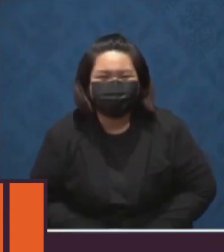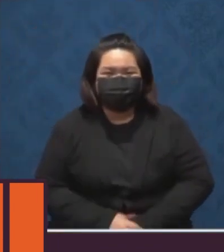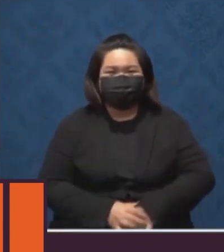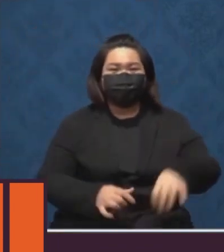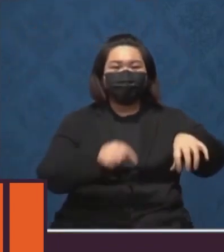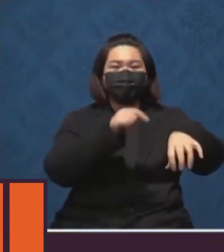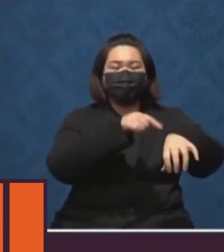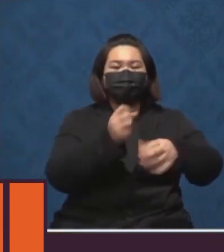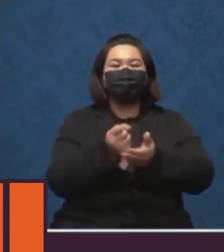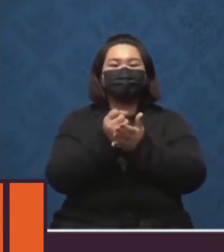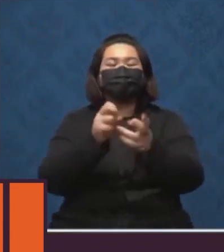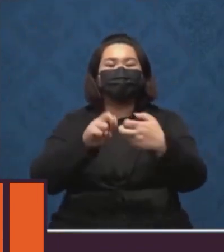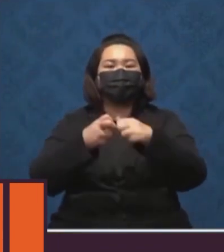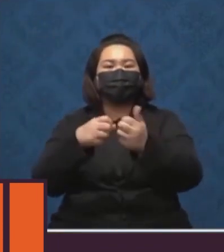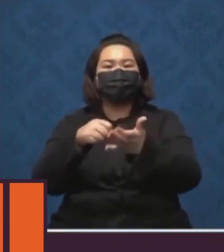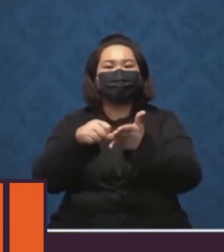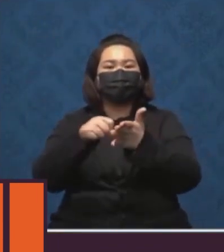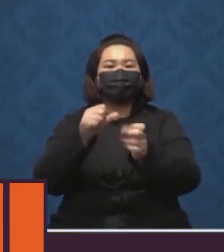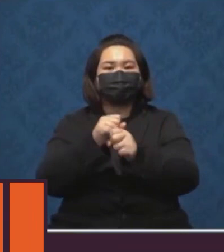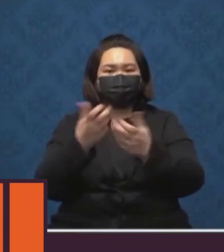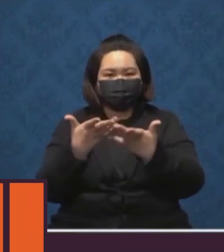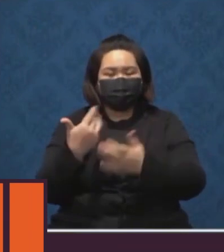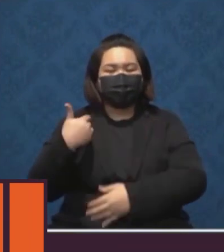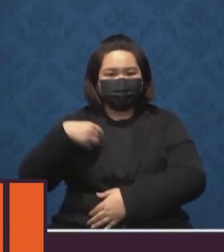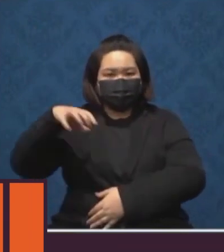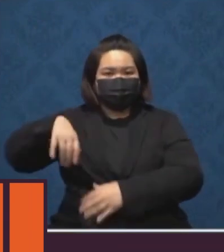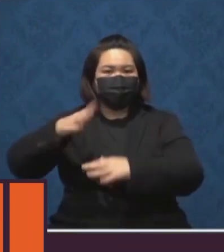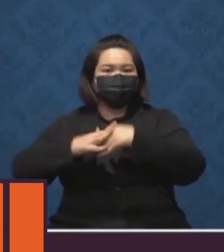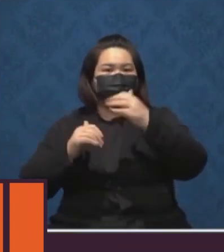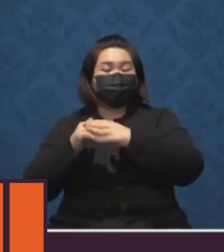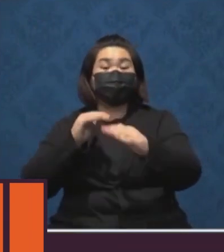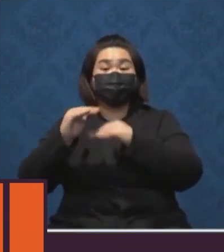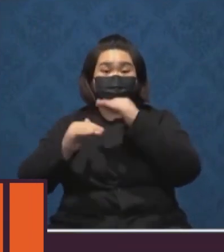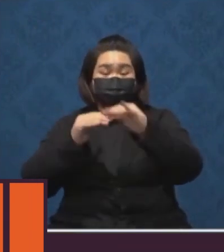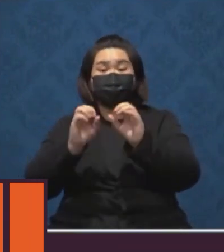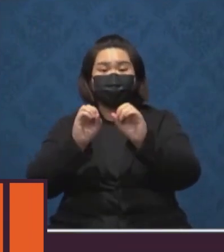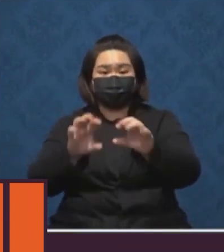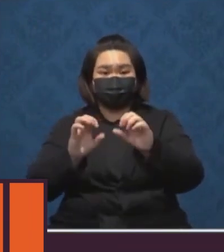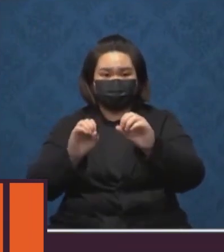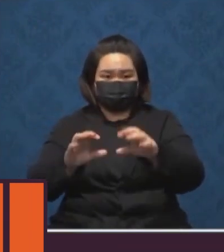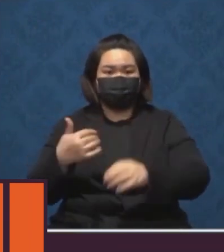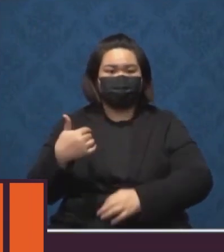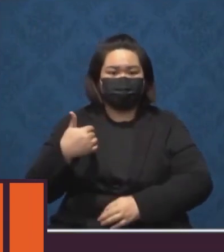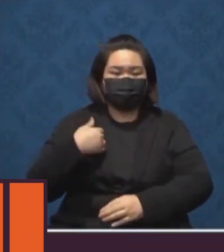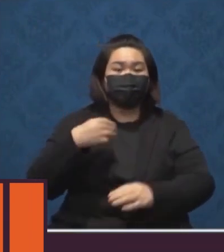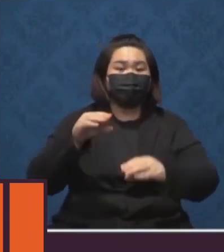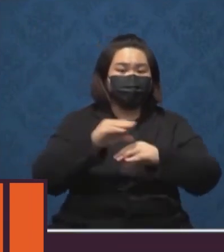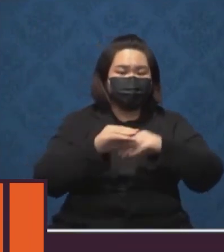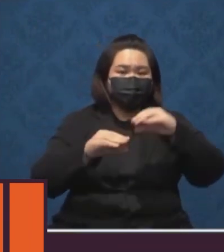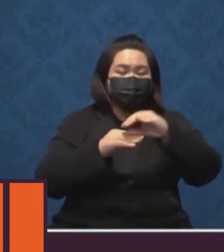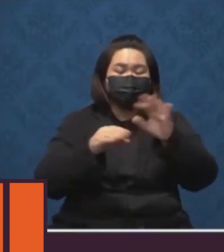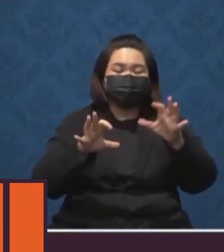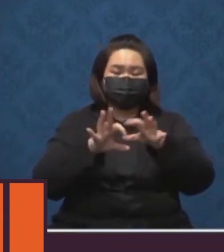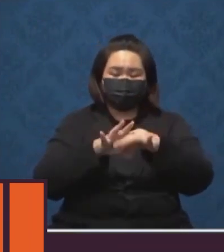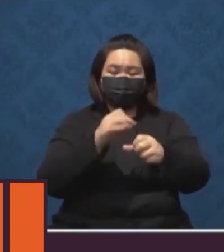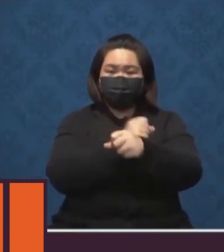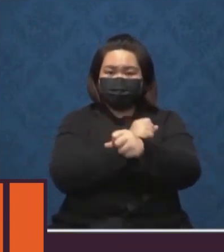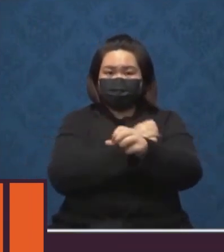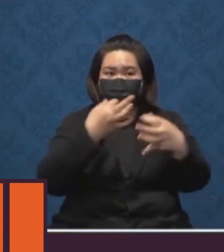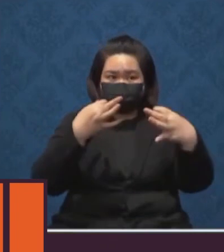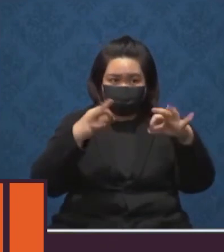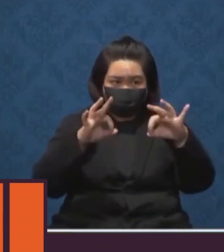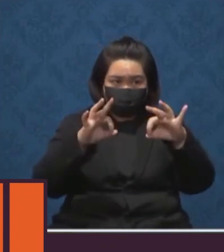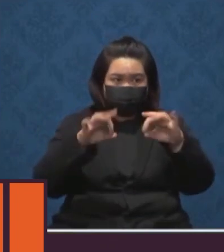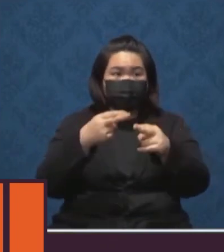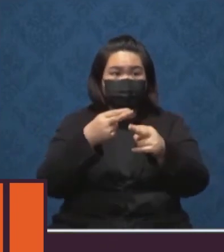มมแงงานแต่เมเข้าไปดู งปมาณแล้วกเหนว่าจะมีโครงการทชื่อโครงการพัฒนาธักษะแงงานอสระ 4.0 หอ Gig Worker